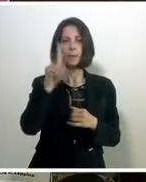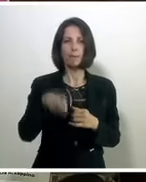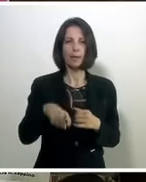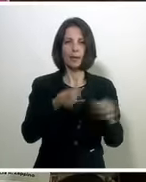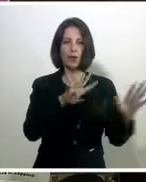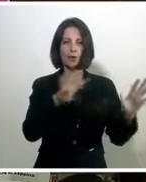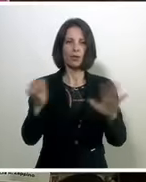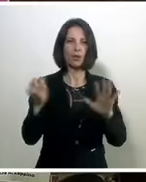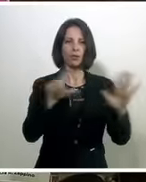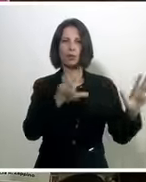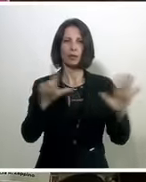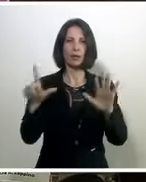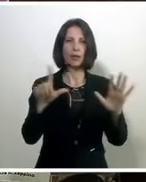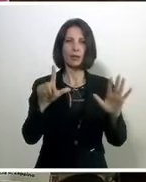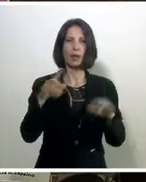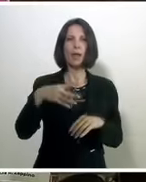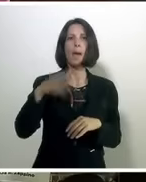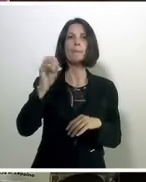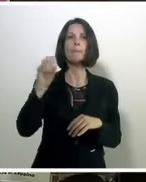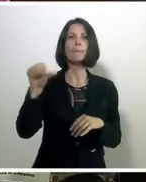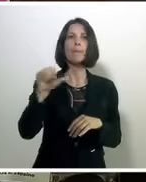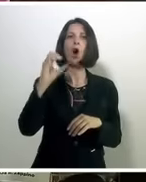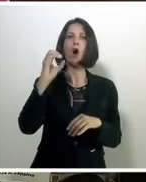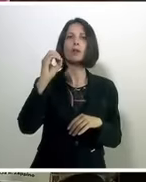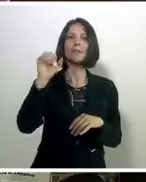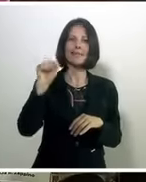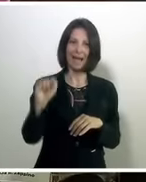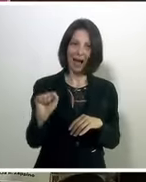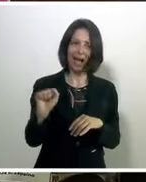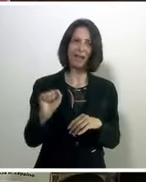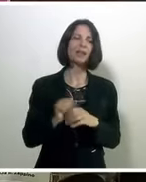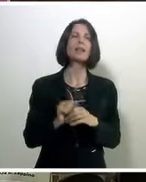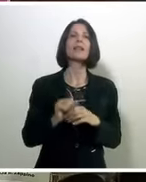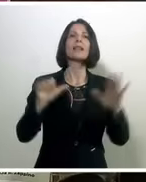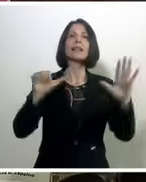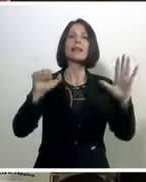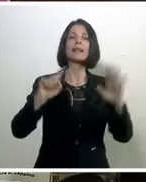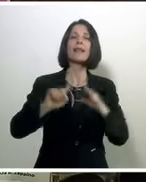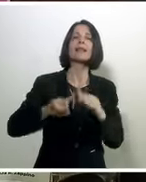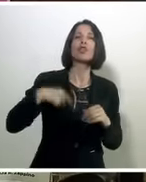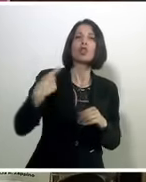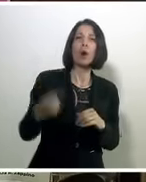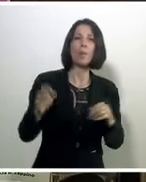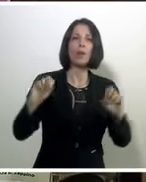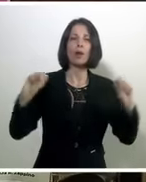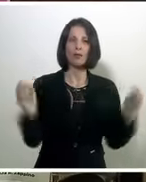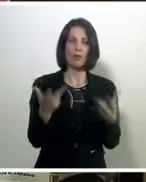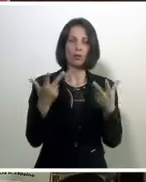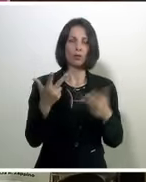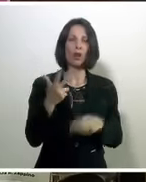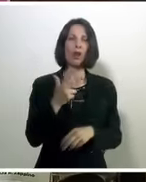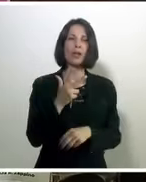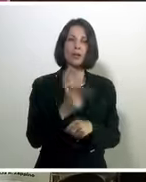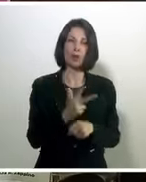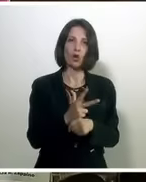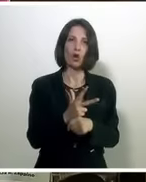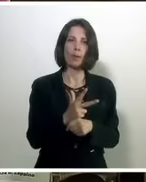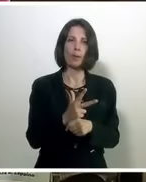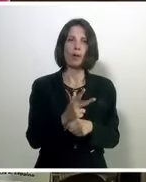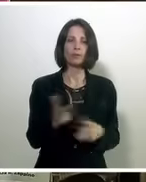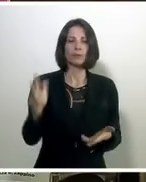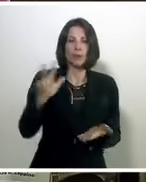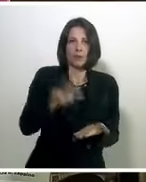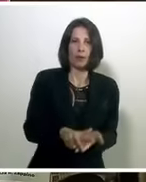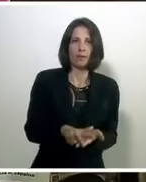1977 a Mosca 60 anni dopo la rivoluzione d'ottobre riaffermò i valori della Libertà della democrazia del